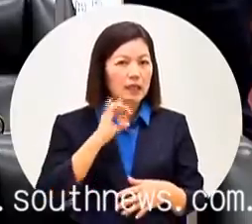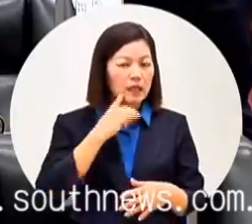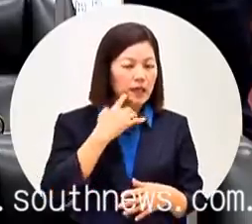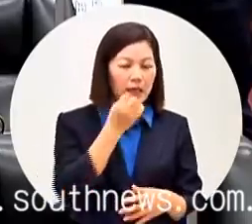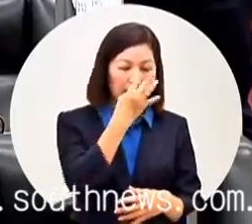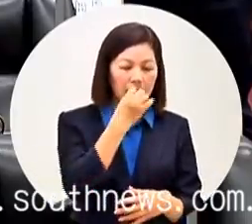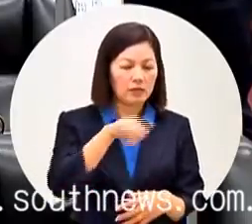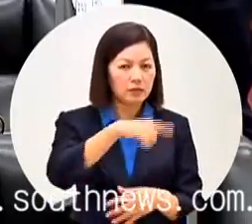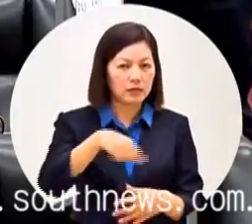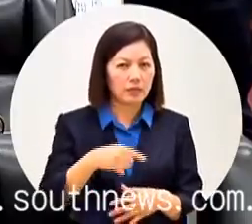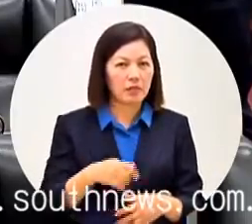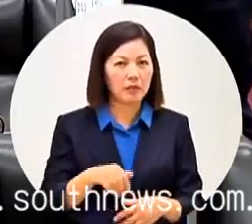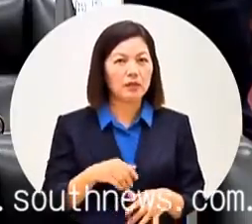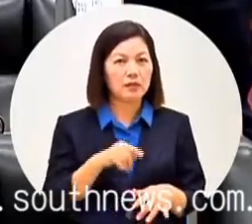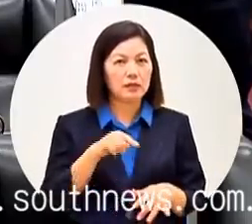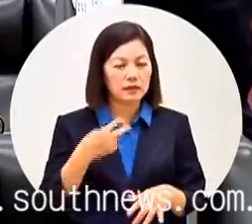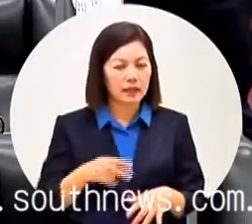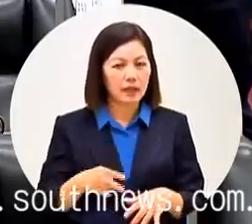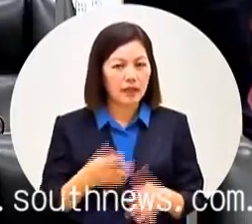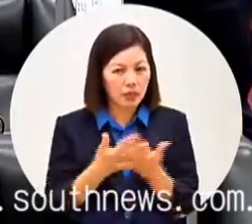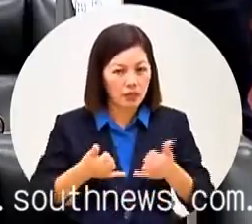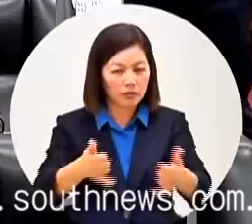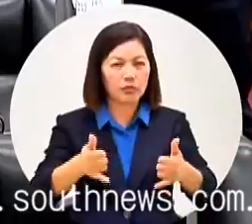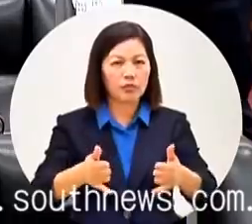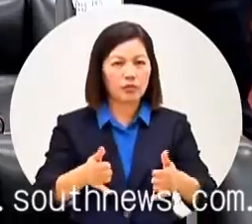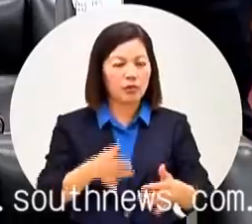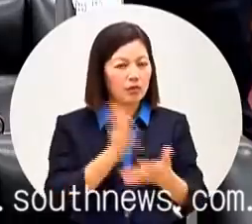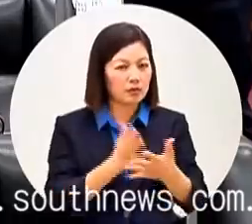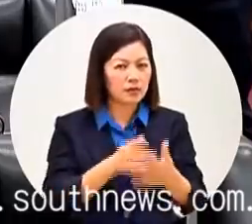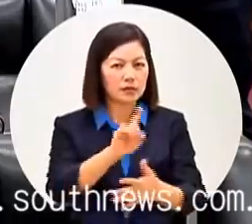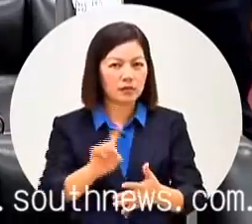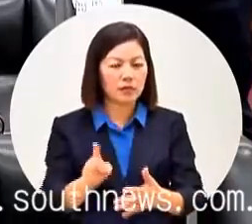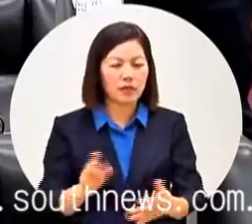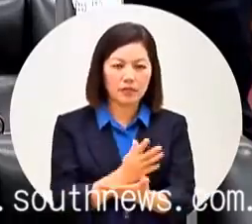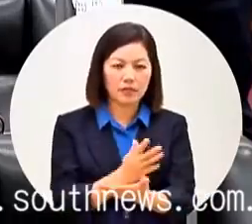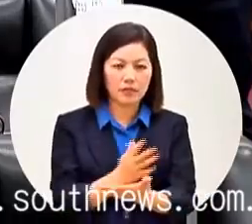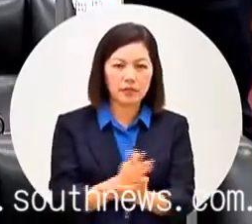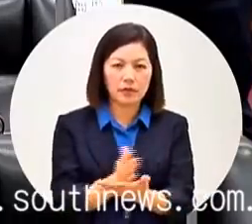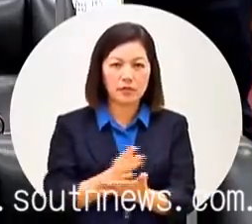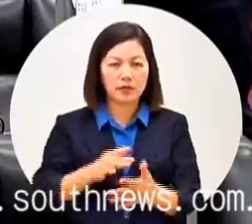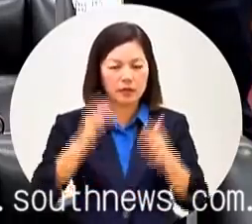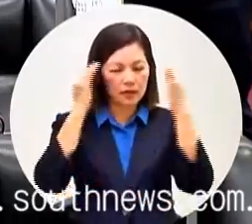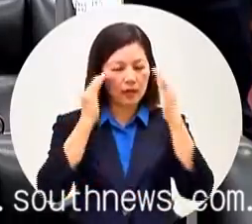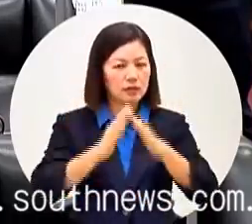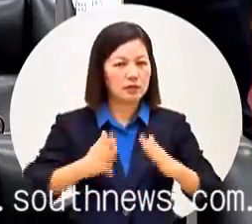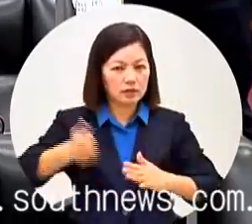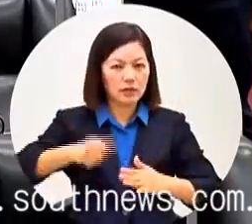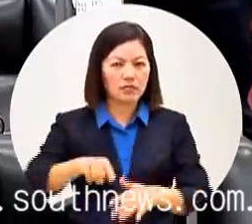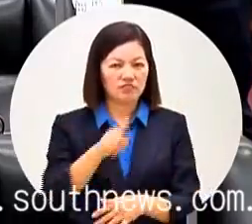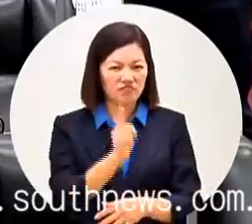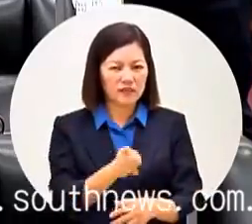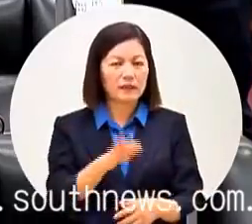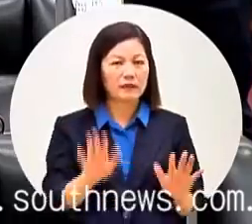来自香港、澳门的朋友在网络上发言，他们也批评韩国瑜市长您